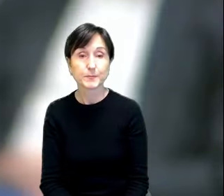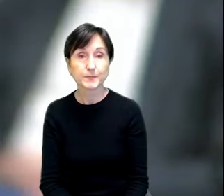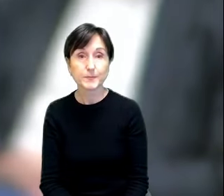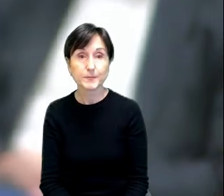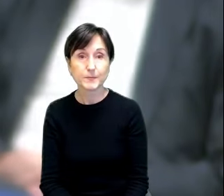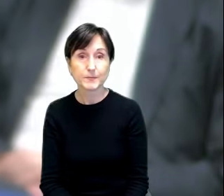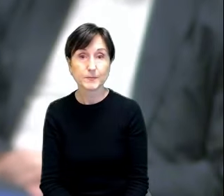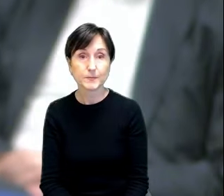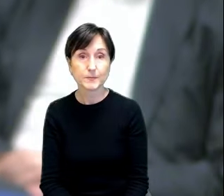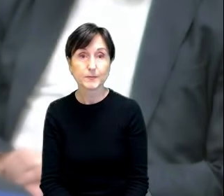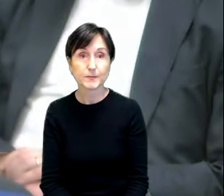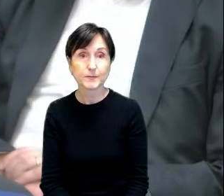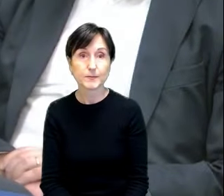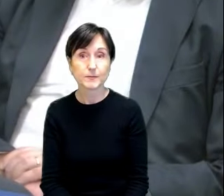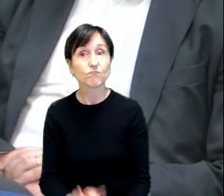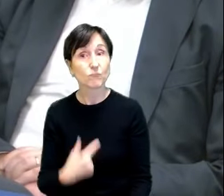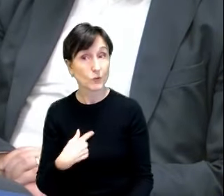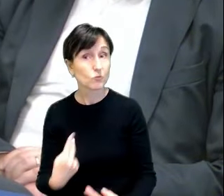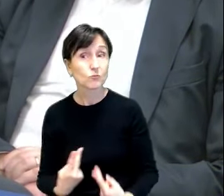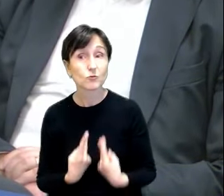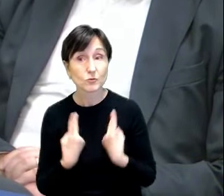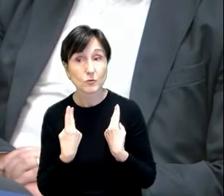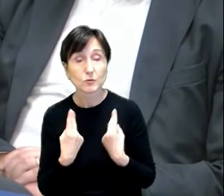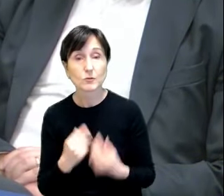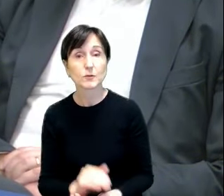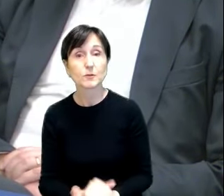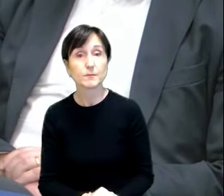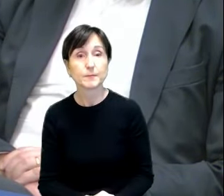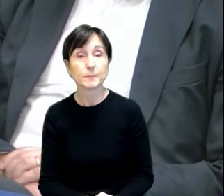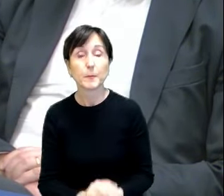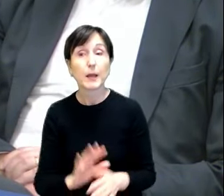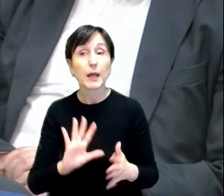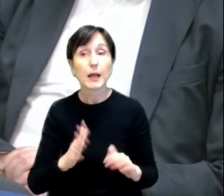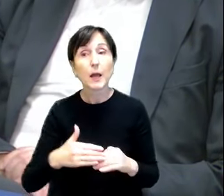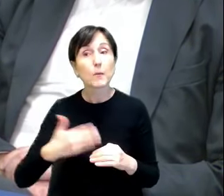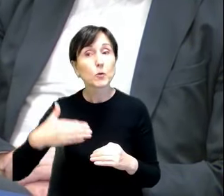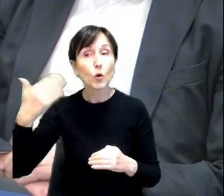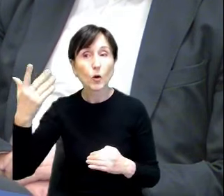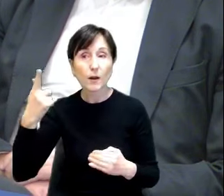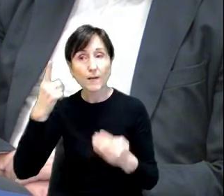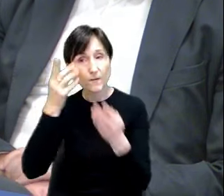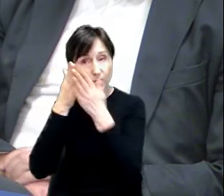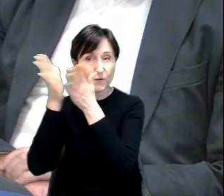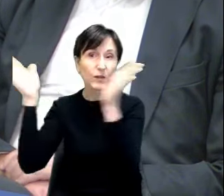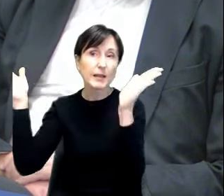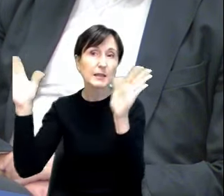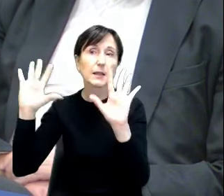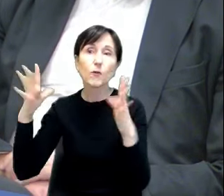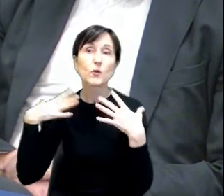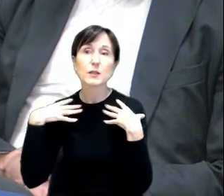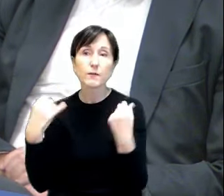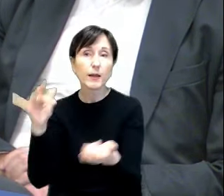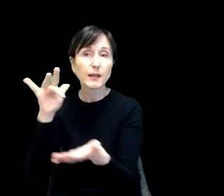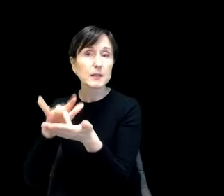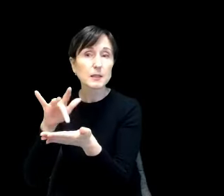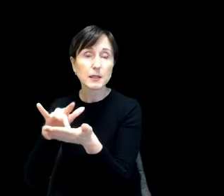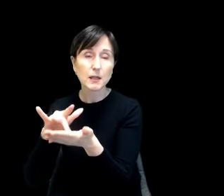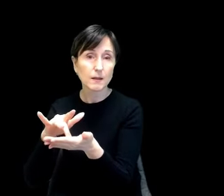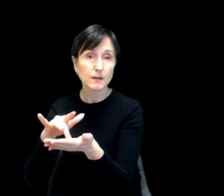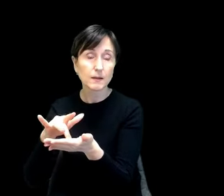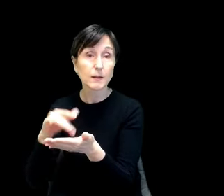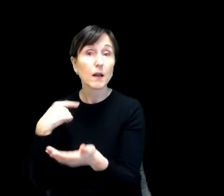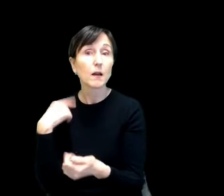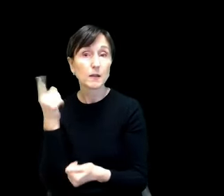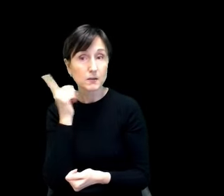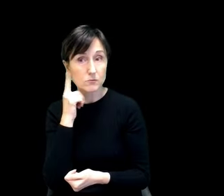tai džiaugiuosi tuo bet kokia tolesnė jūsų vizija dėl sveikatos centro nes iš tikrųjų girdim